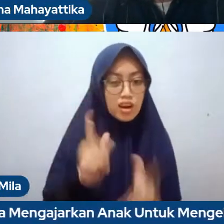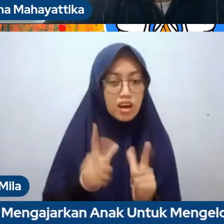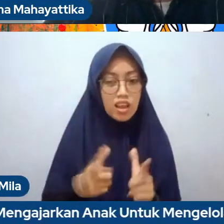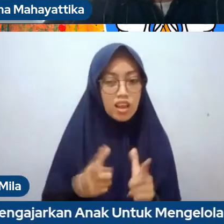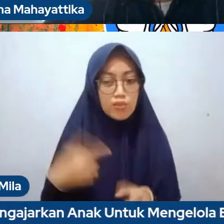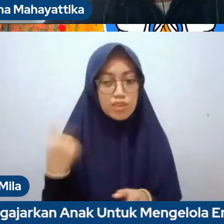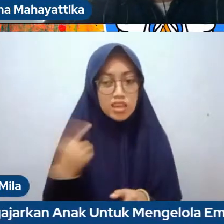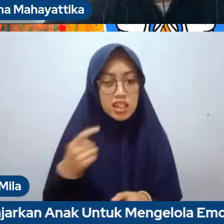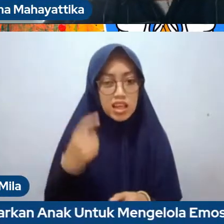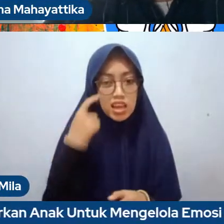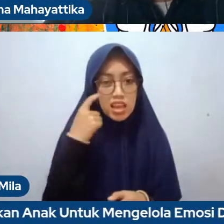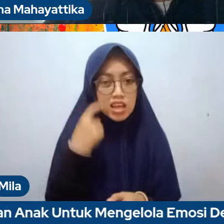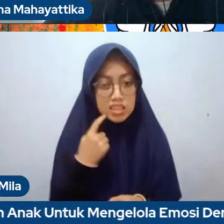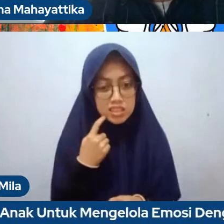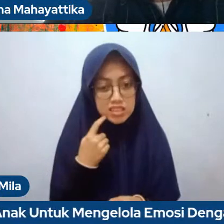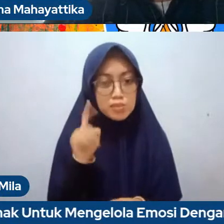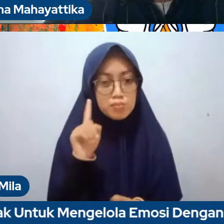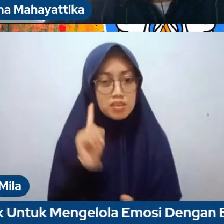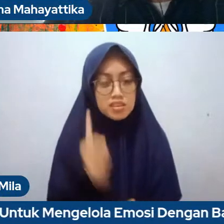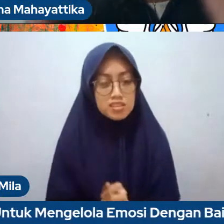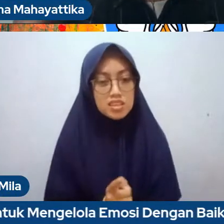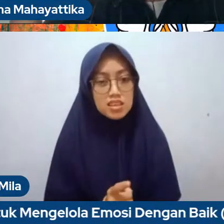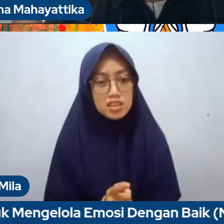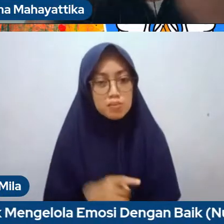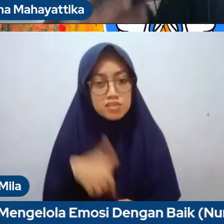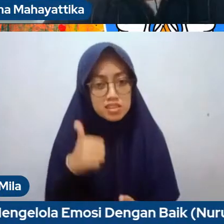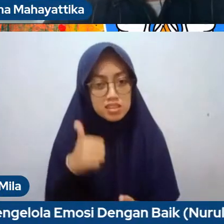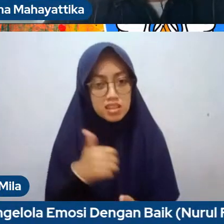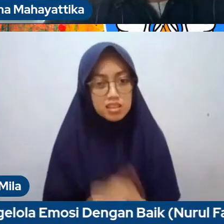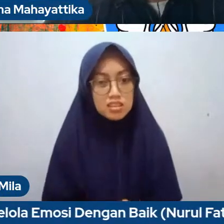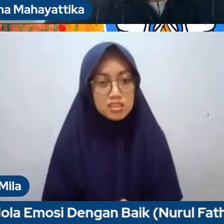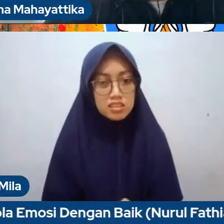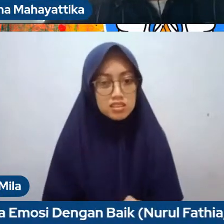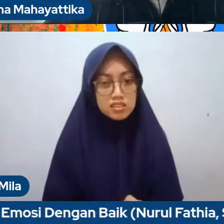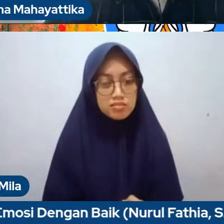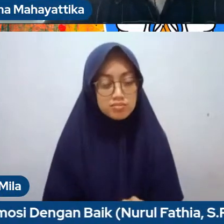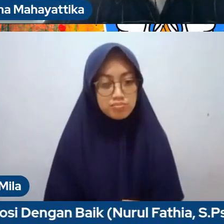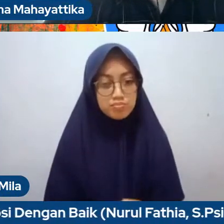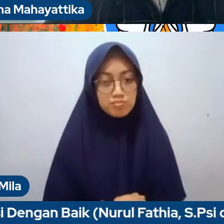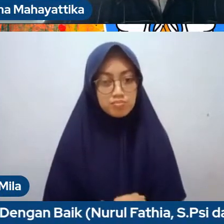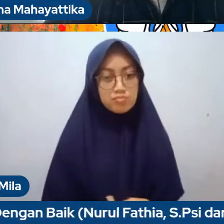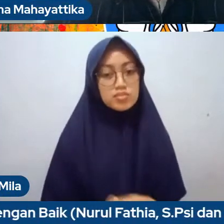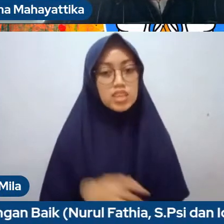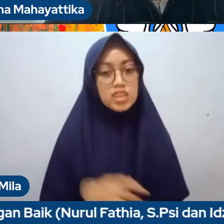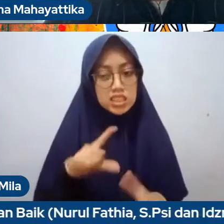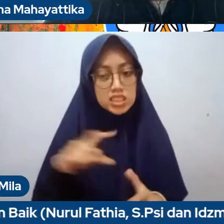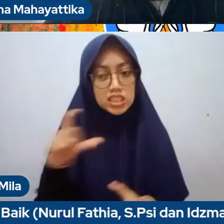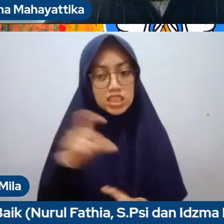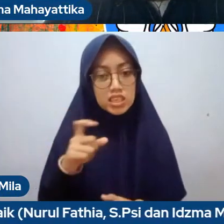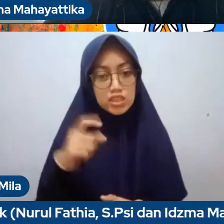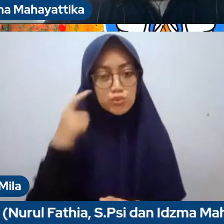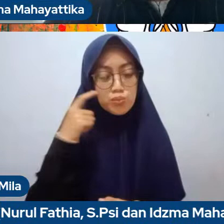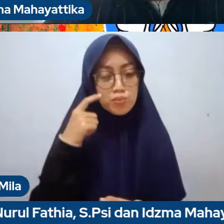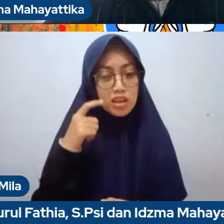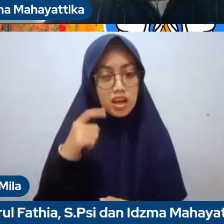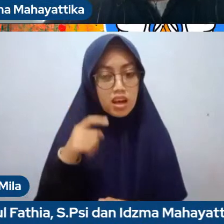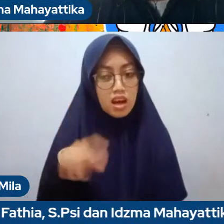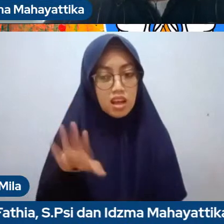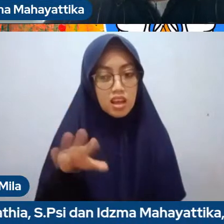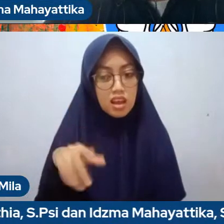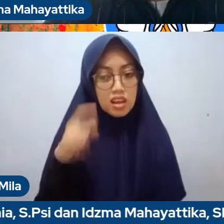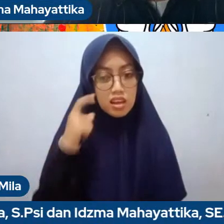udah semakin dia pakai trik itu buat mengendalikan kita orang dewasa. Maka PR-nya adalah si ibu, bapak